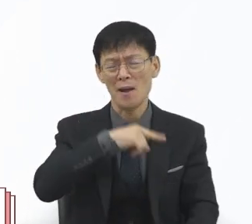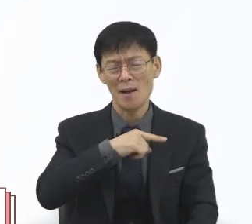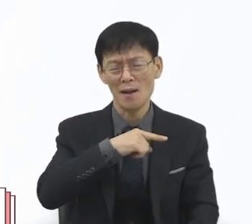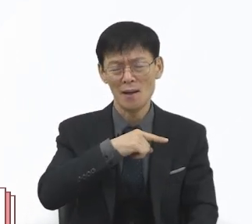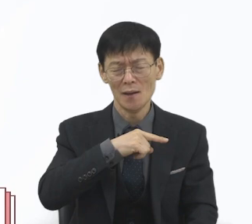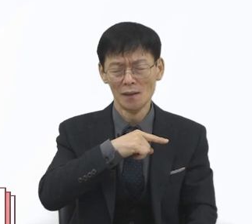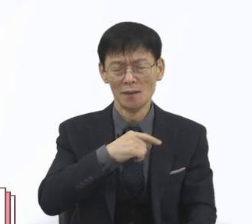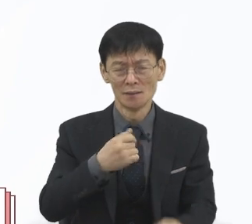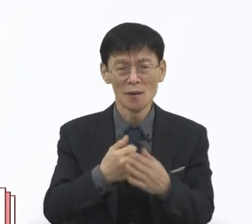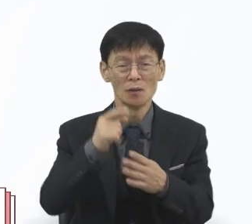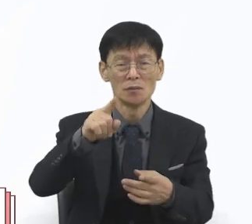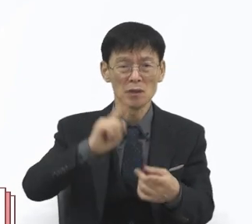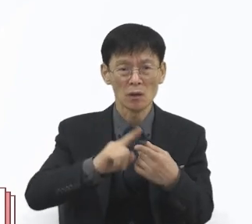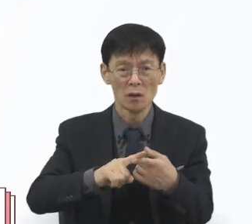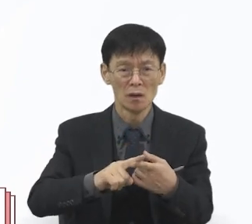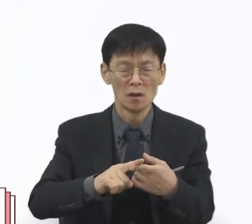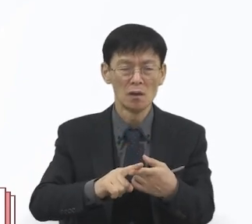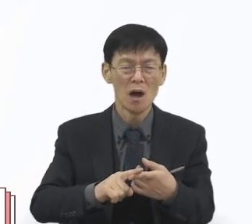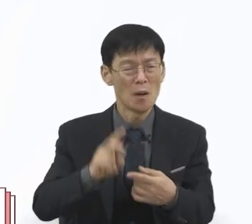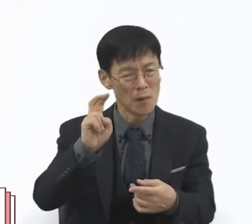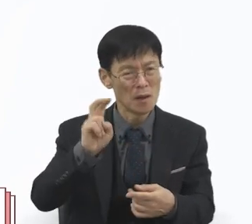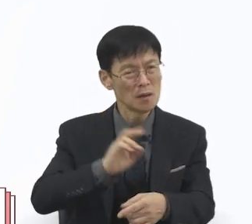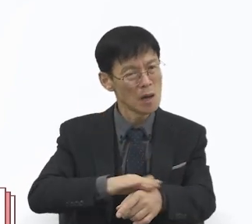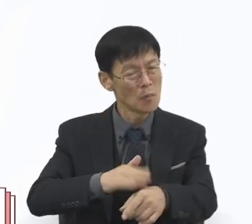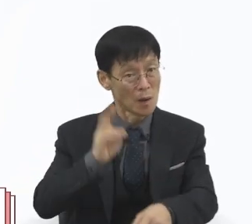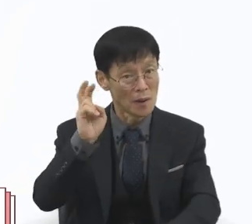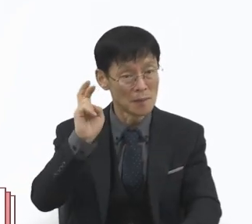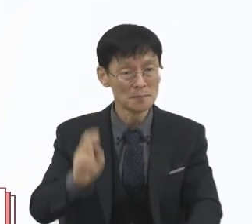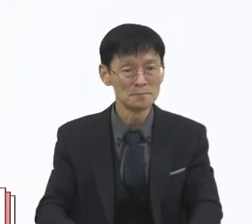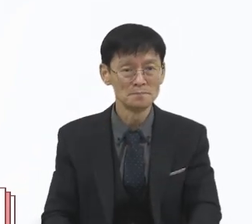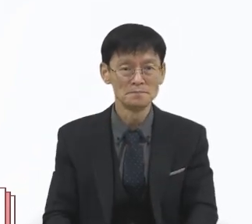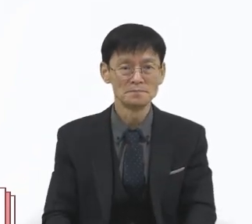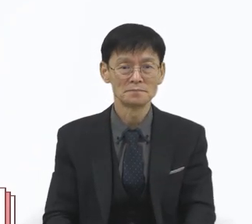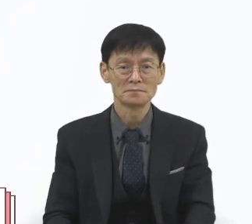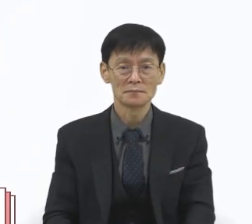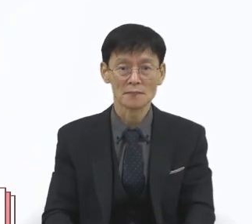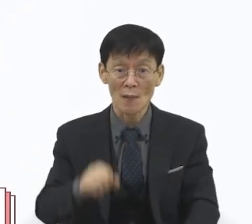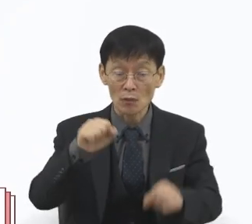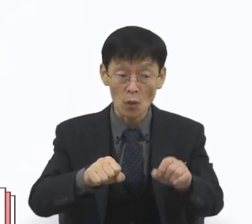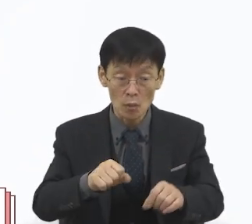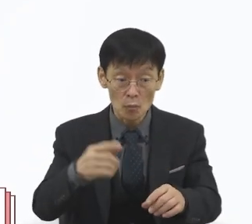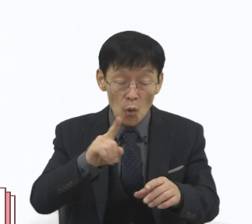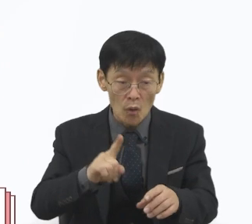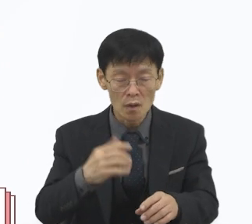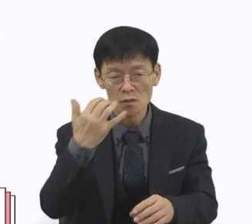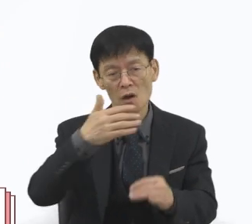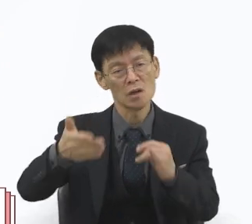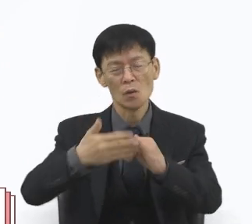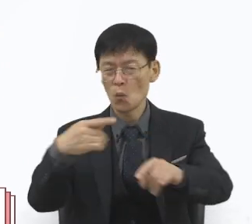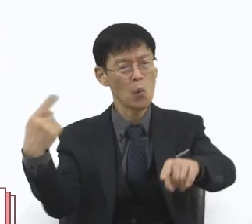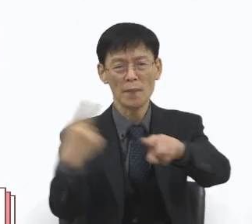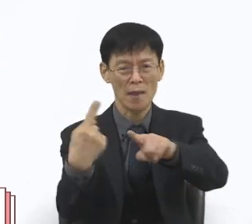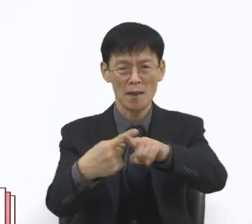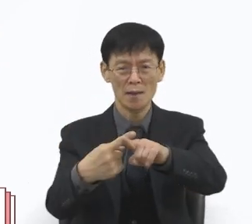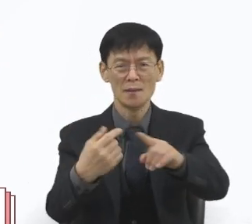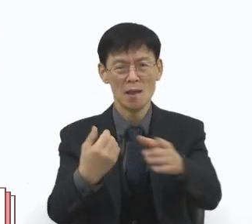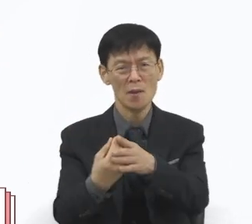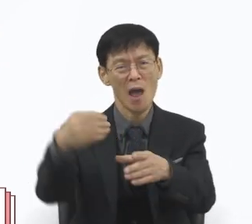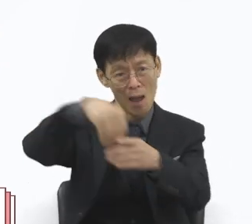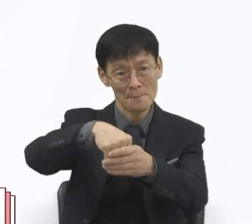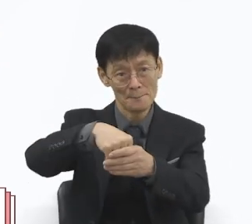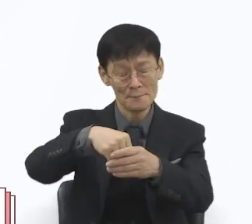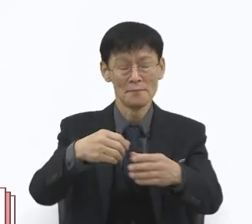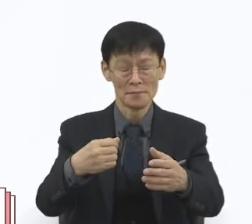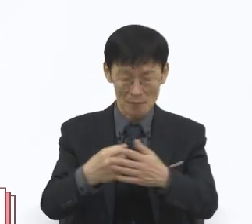사람이 불쾌할 것이라는 생각을 하지 못하고 한 행동일 수 있습니다. 하지만 이런 행동들 모두